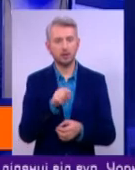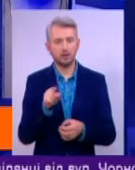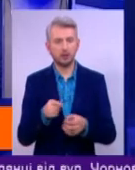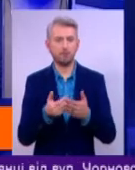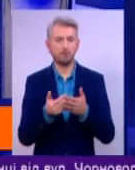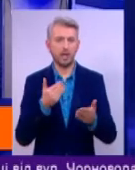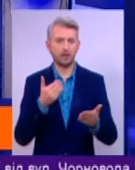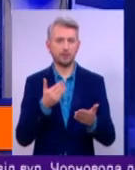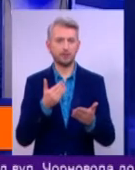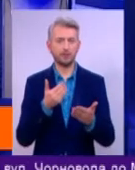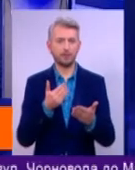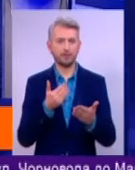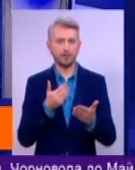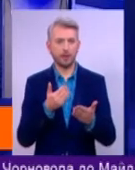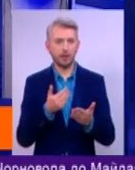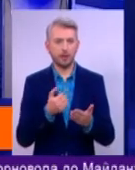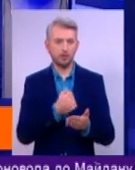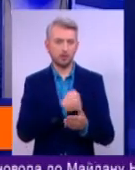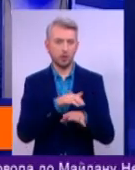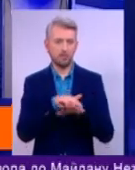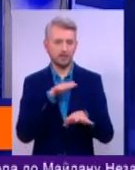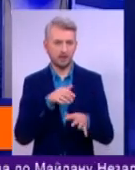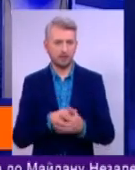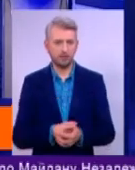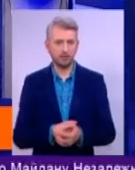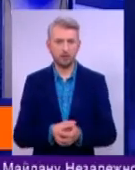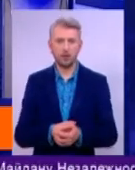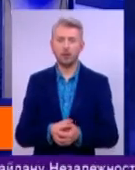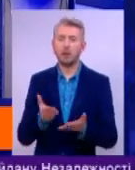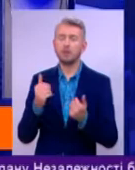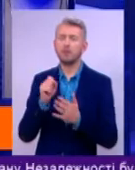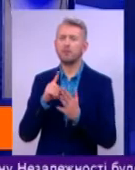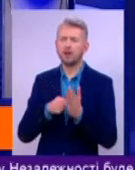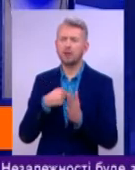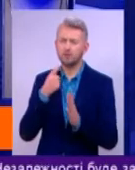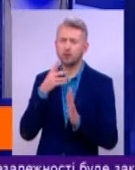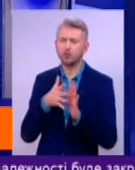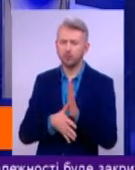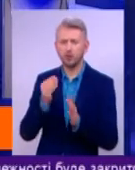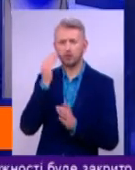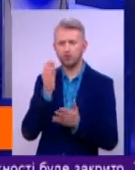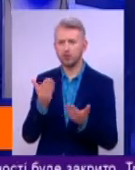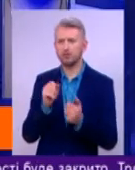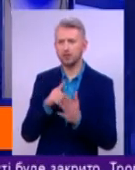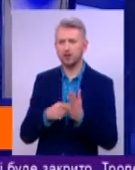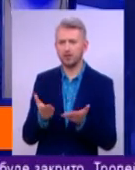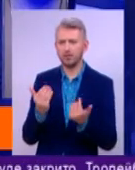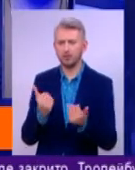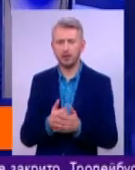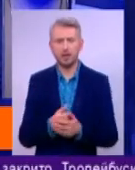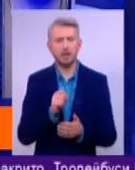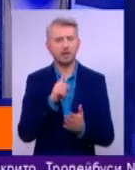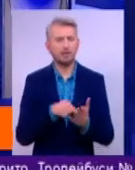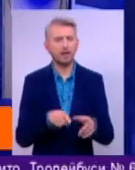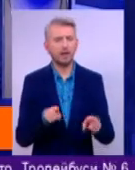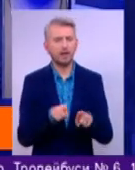перед Збройними силами. Давайте до запитання. Ми зрозуміли цю думку. До запитання давайте. Запитання